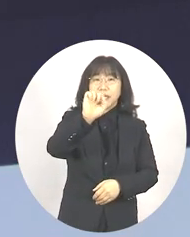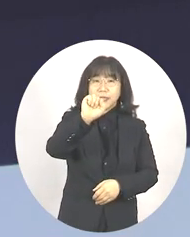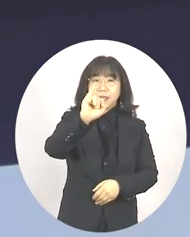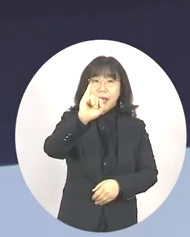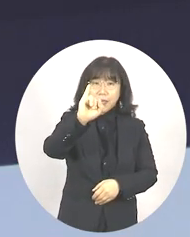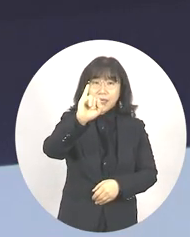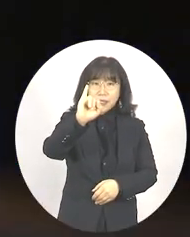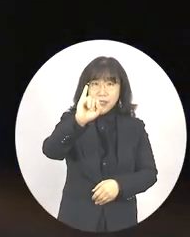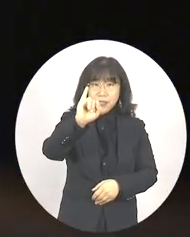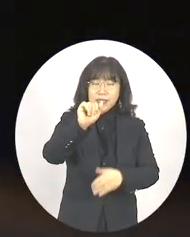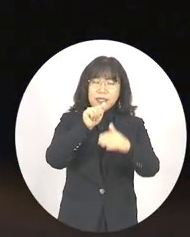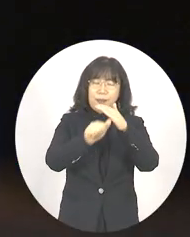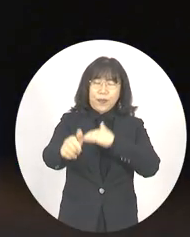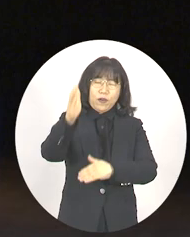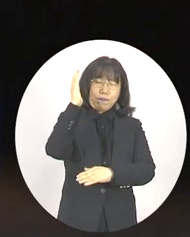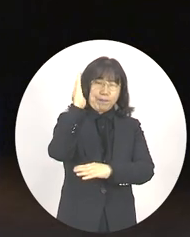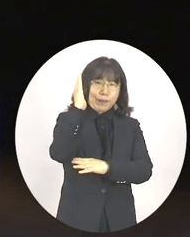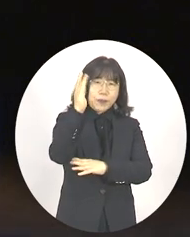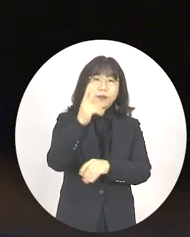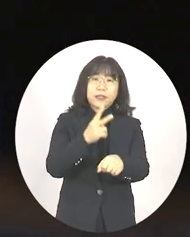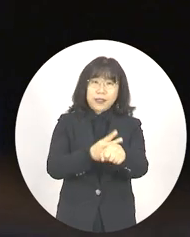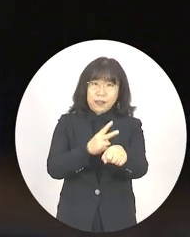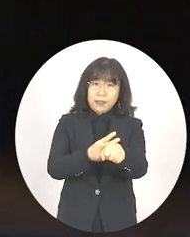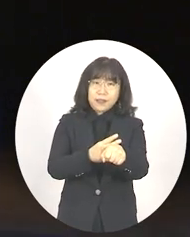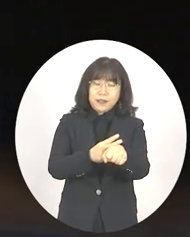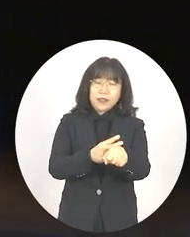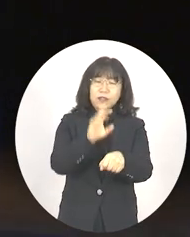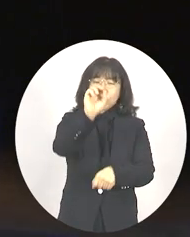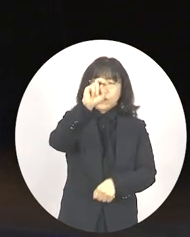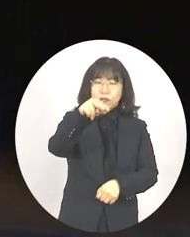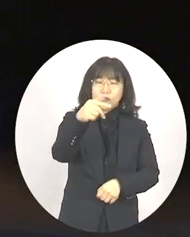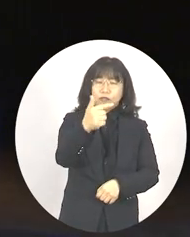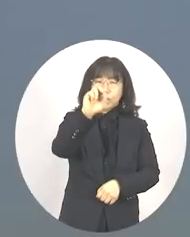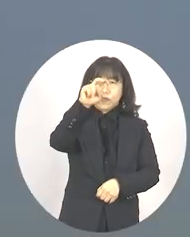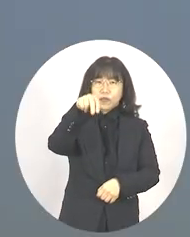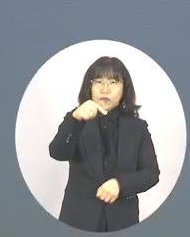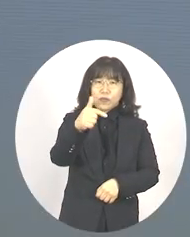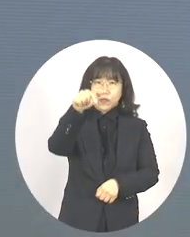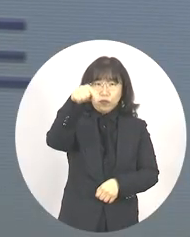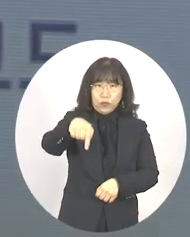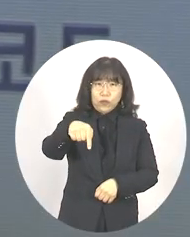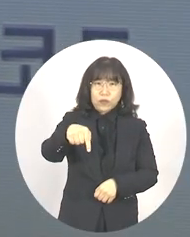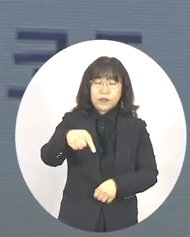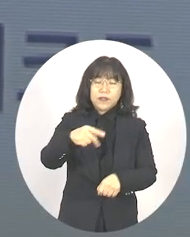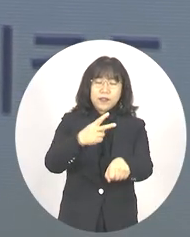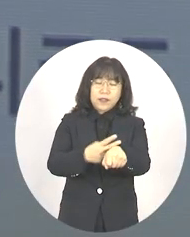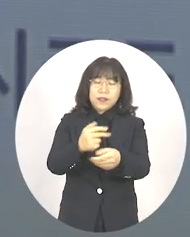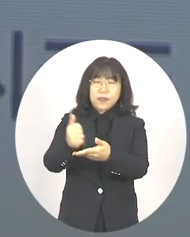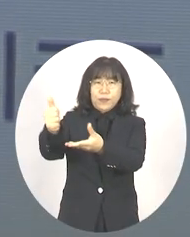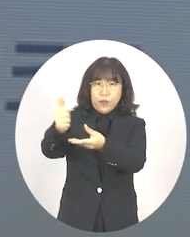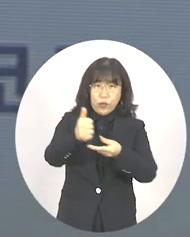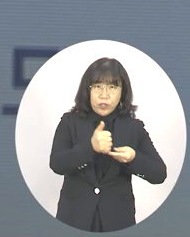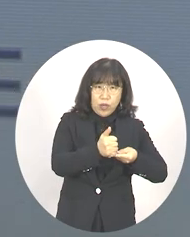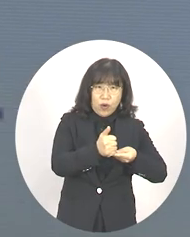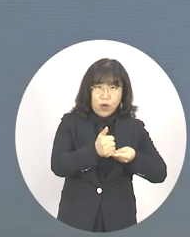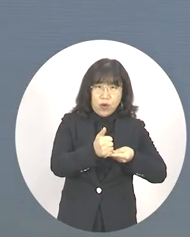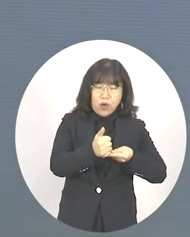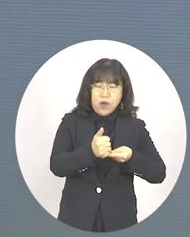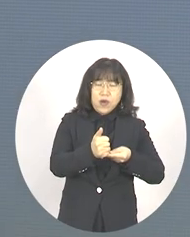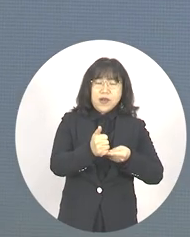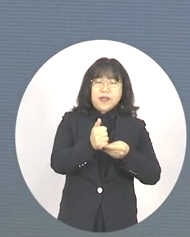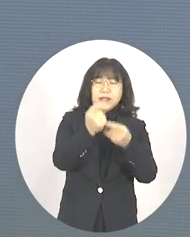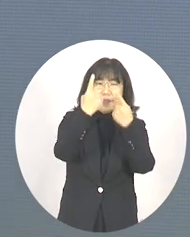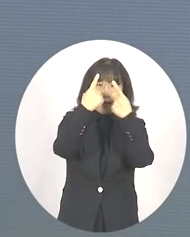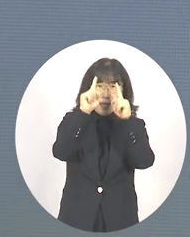대표 강사이자 아는 만큼 보이는 입시의 기술의 저자인 윤용구 강사가 강단에 올라 2023학년도